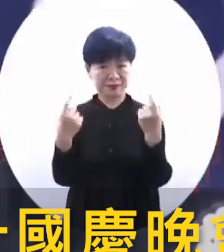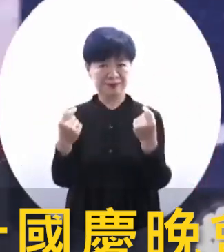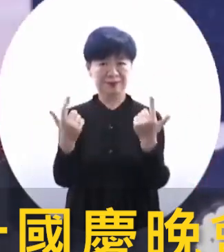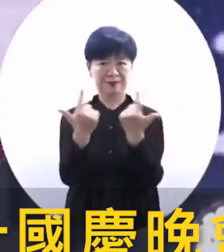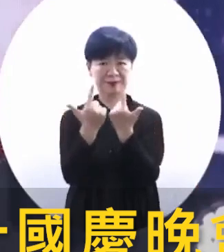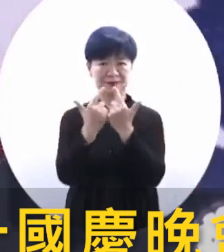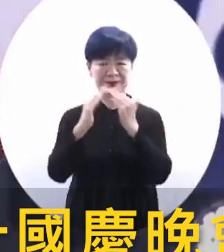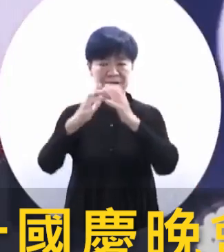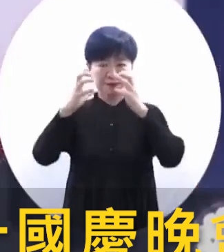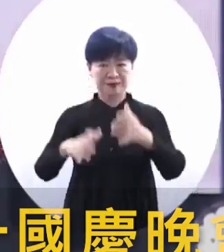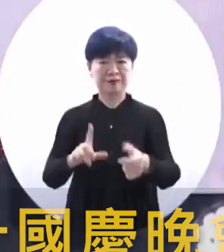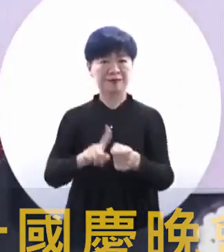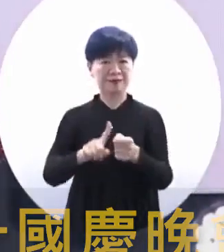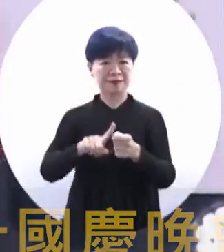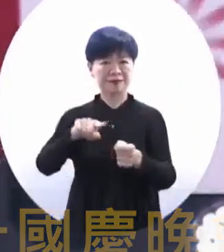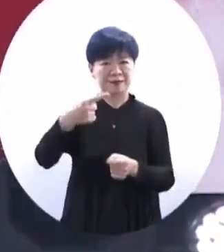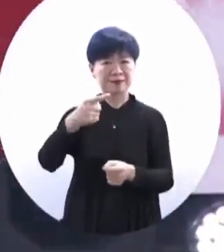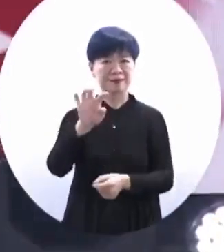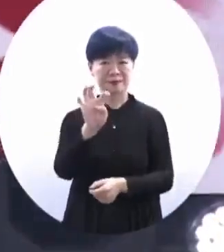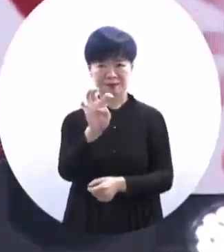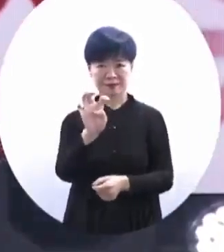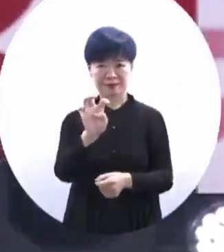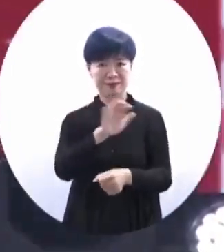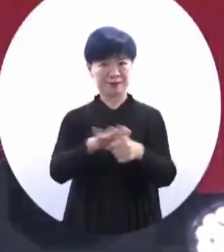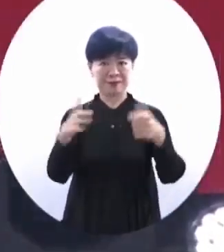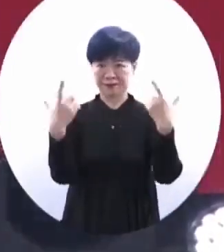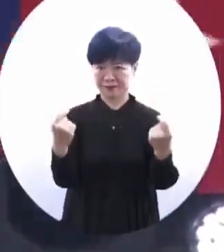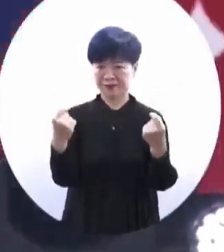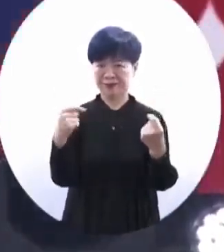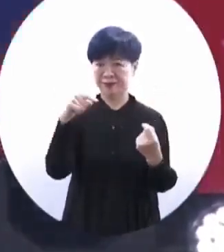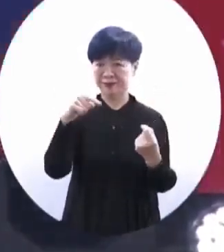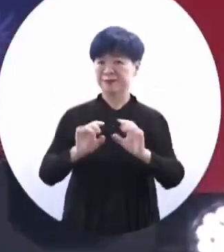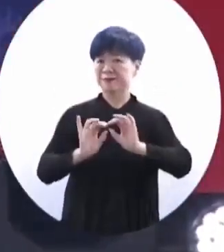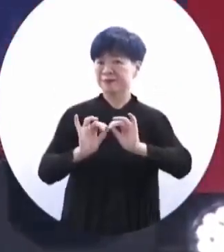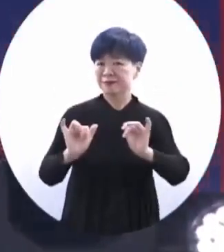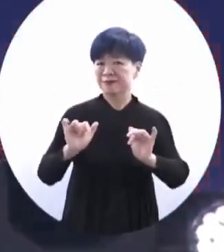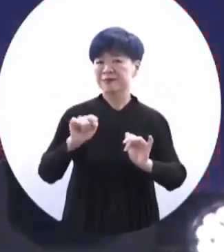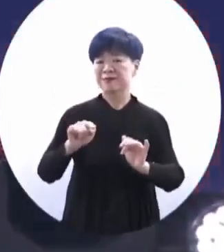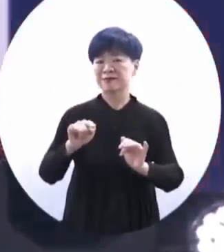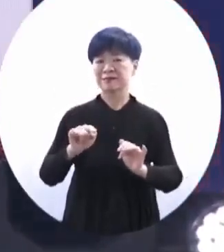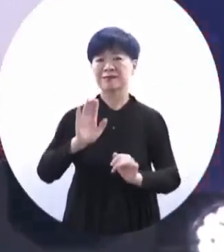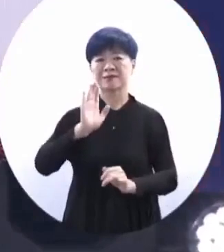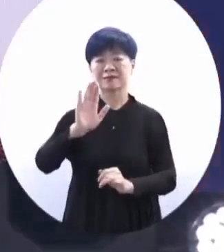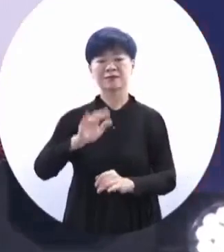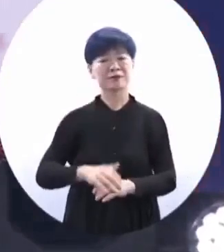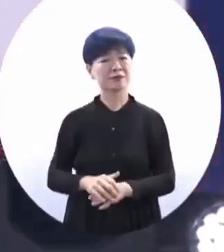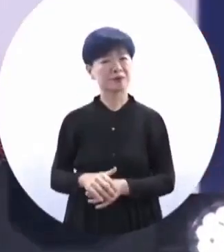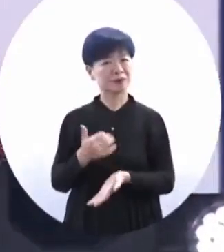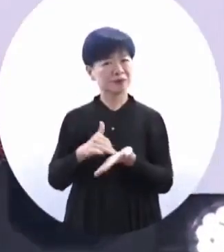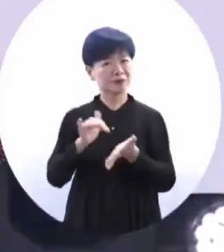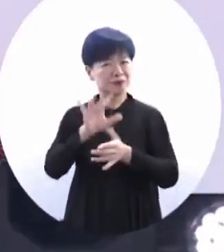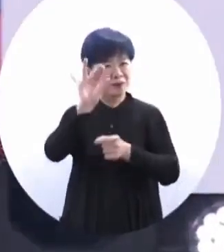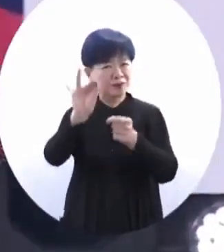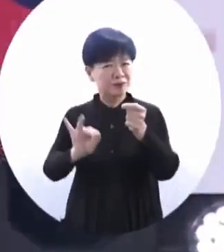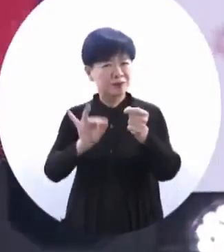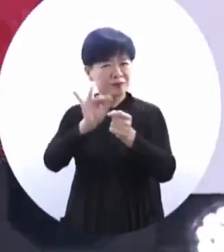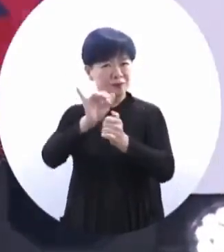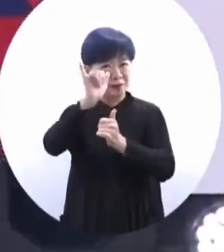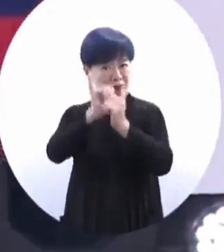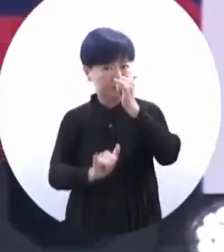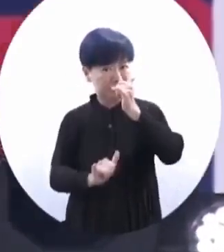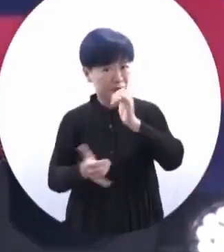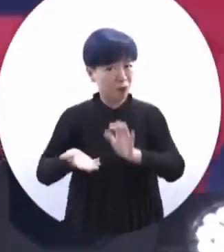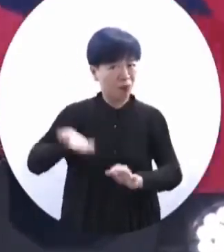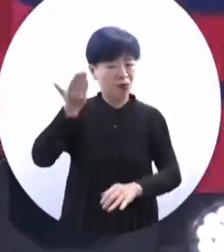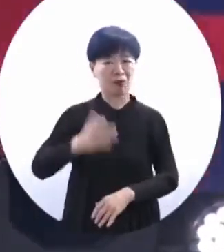建成140周年，在这片土地上，我们拥有超过100年的历史